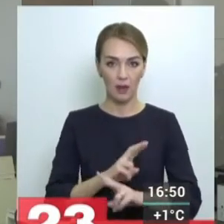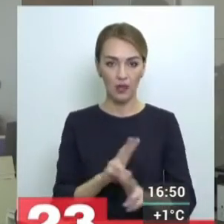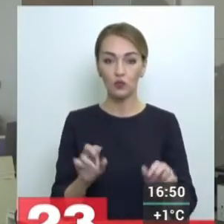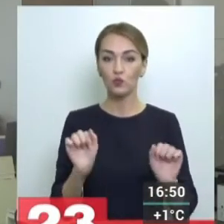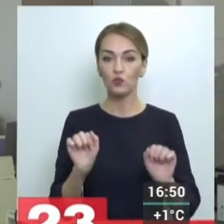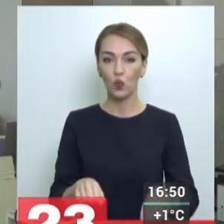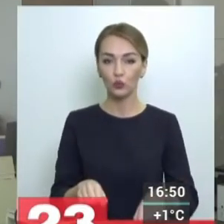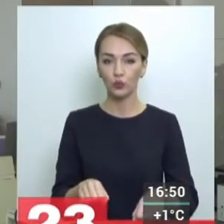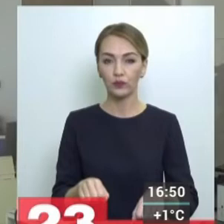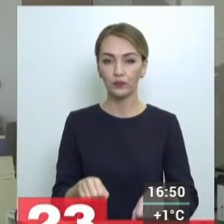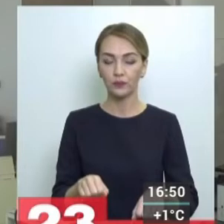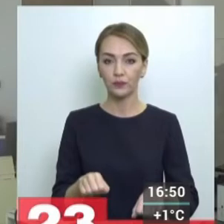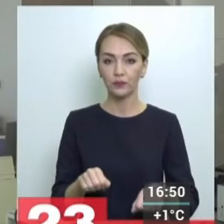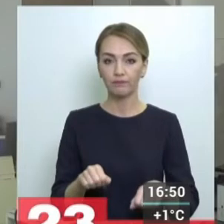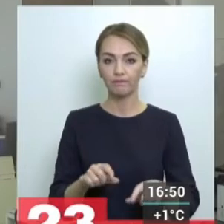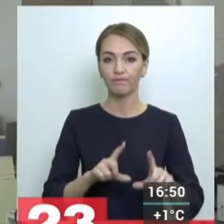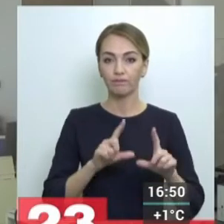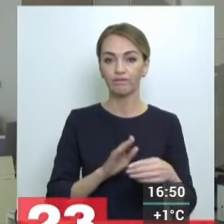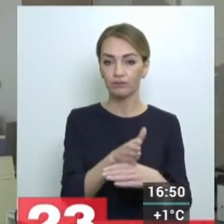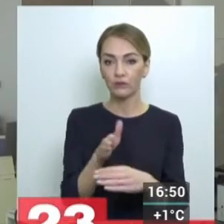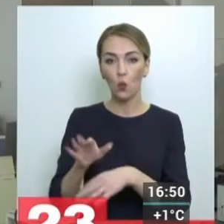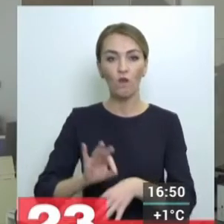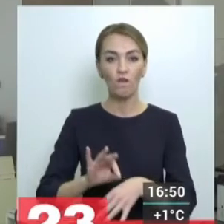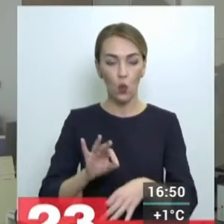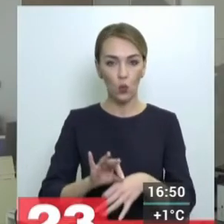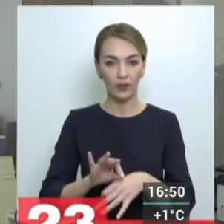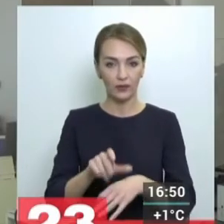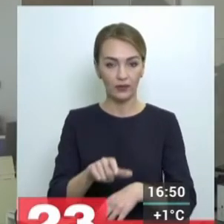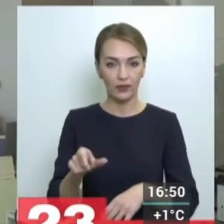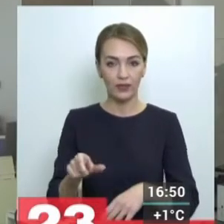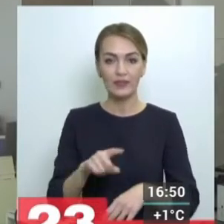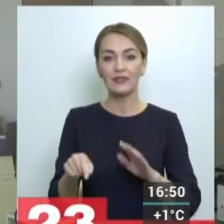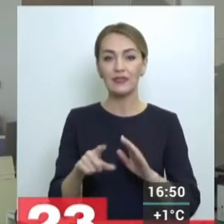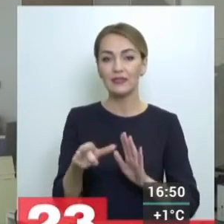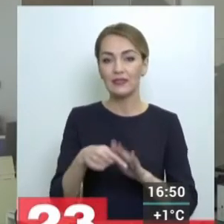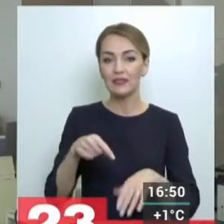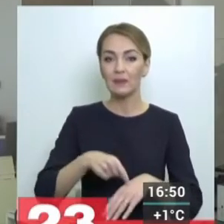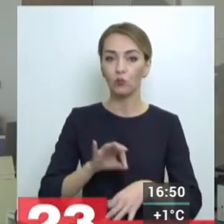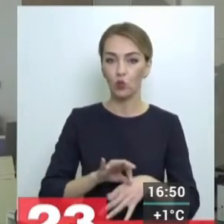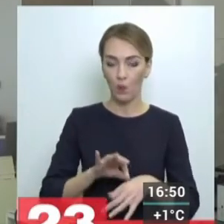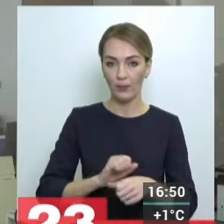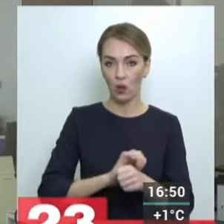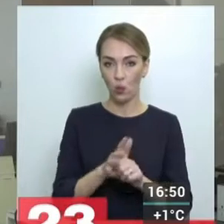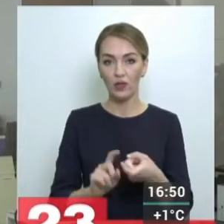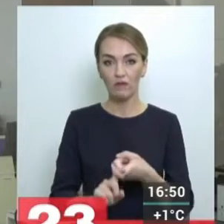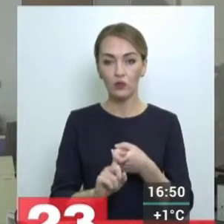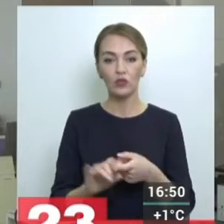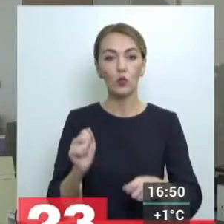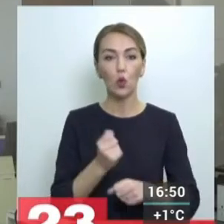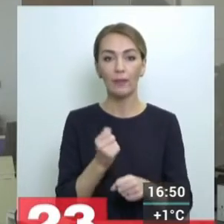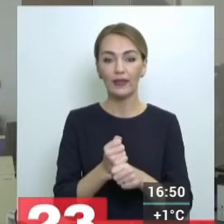зможуть від'їжджати до хворих з симптомами на коронавірус та робити їм тести